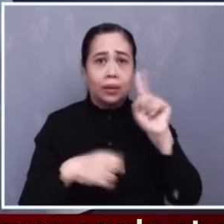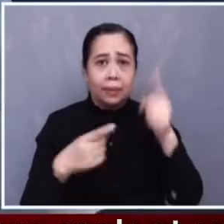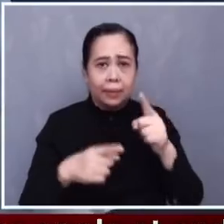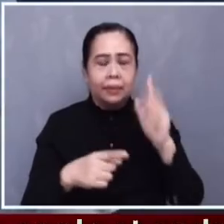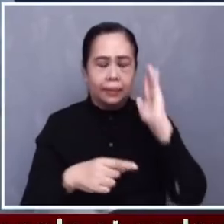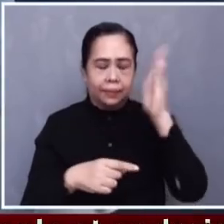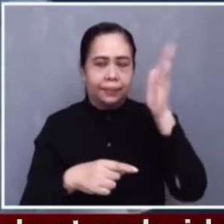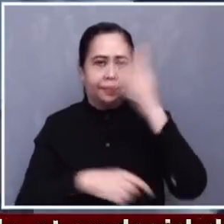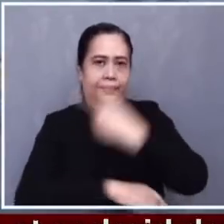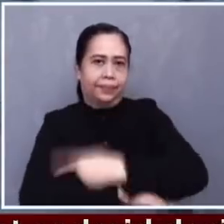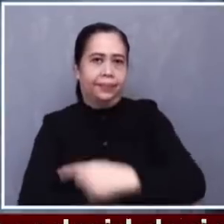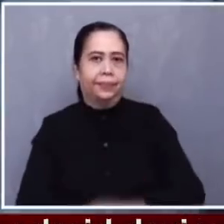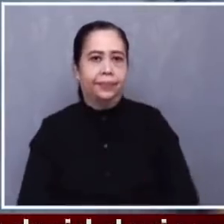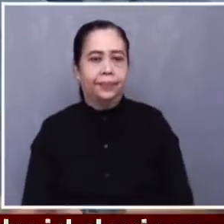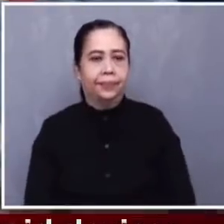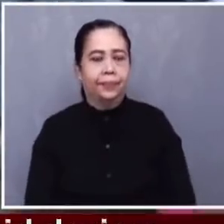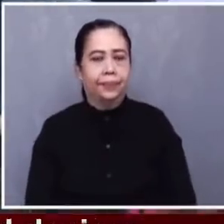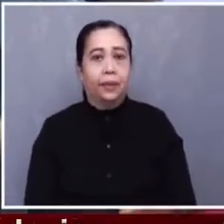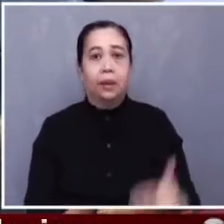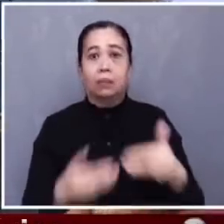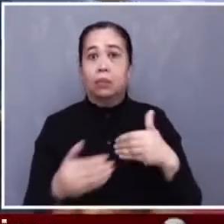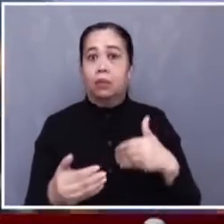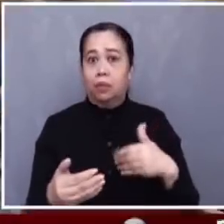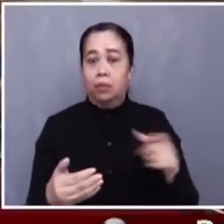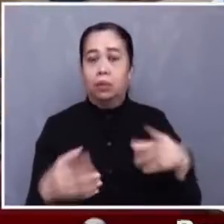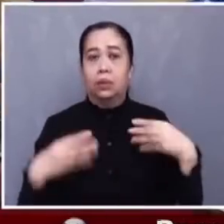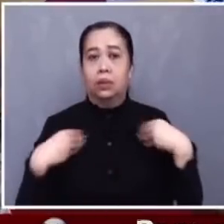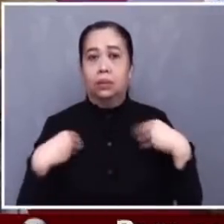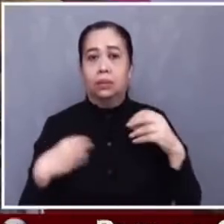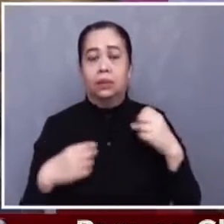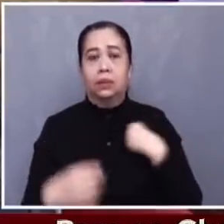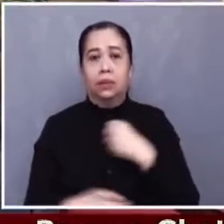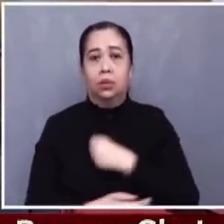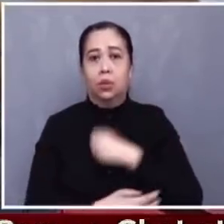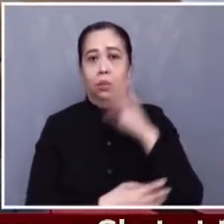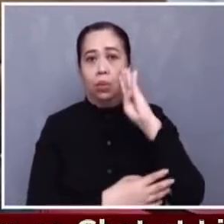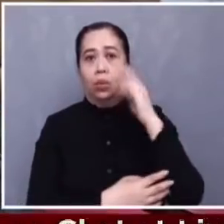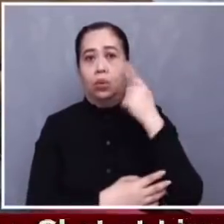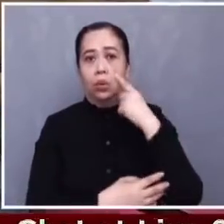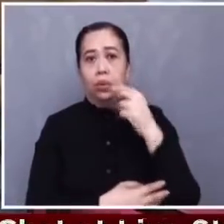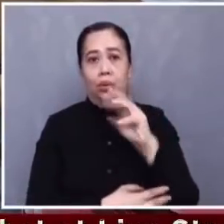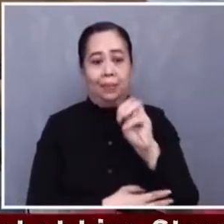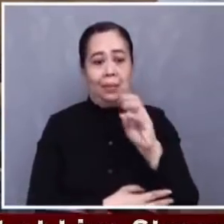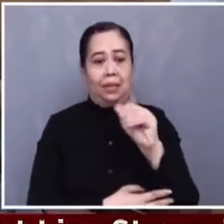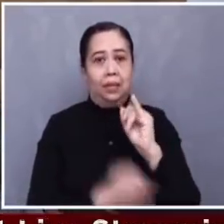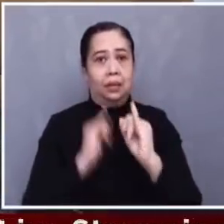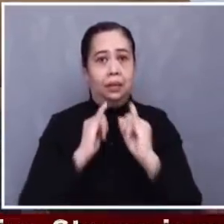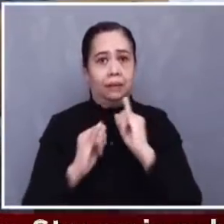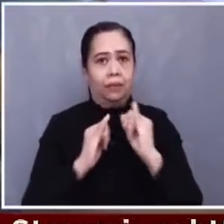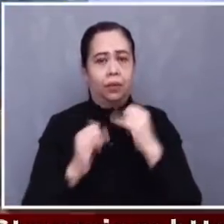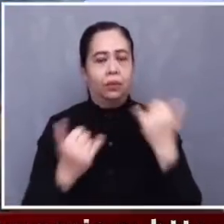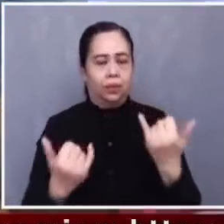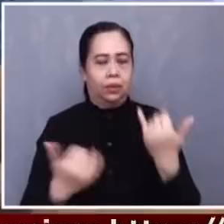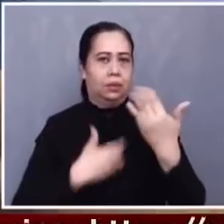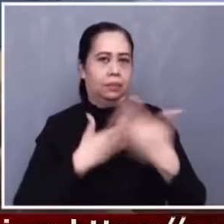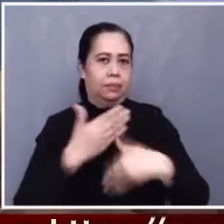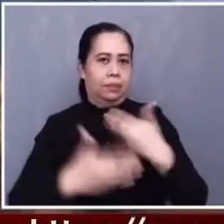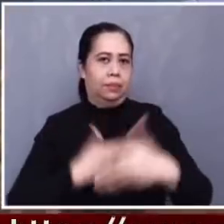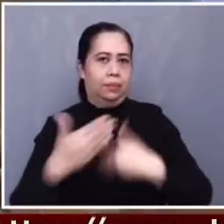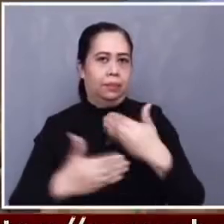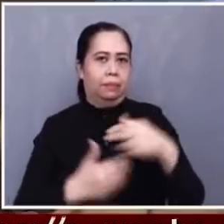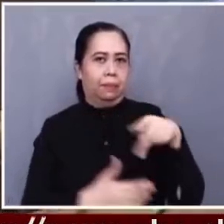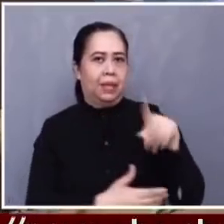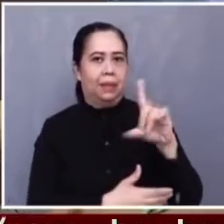na araw. Bago nito, inamin din ni Senator Go sa media interview na nasa proseso pa rin hanggang ngayon ang PDP